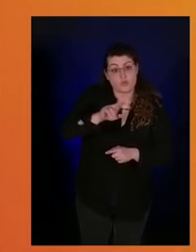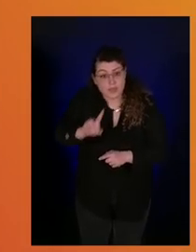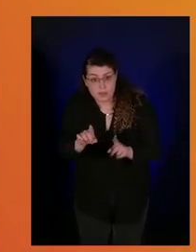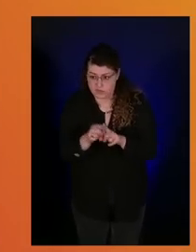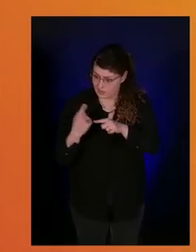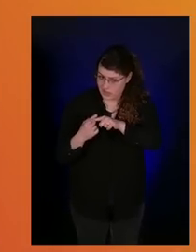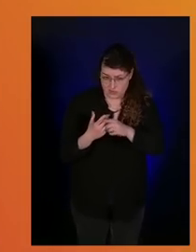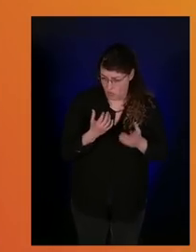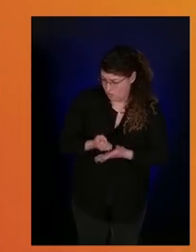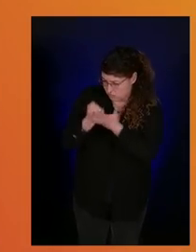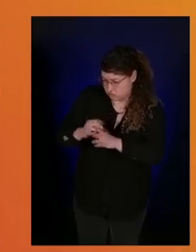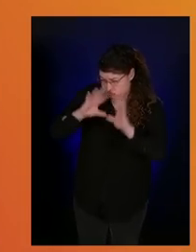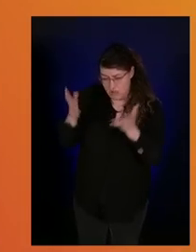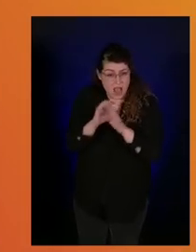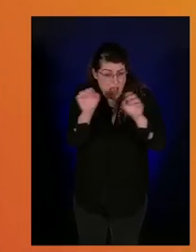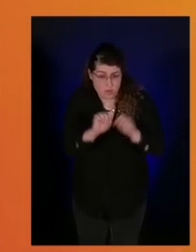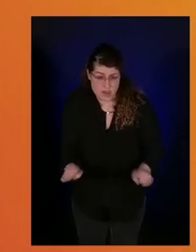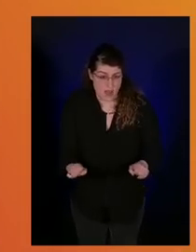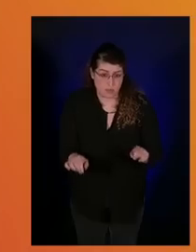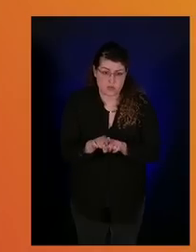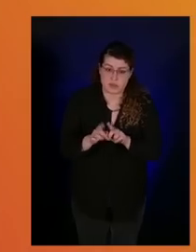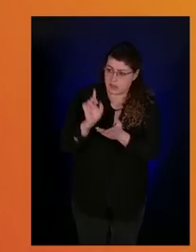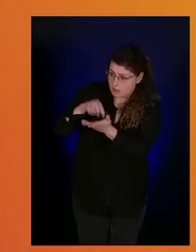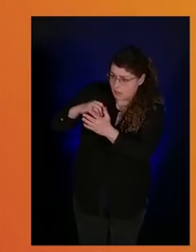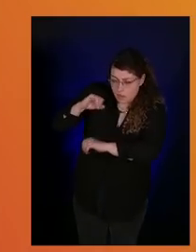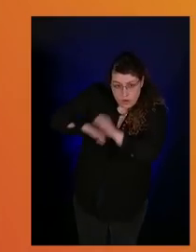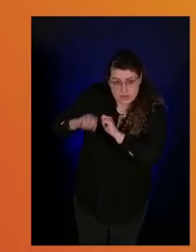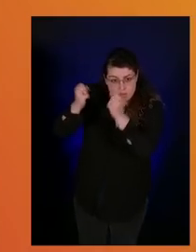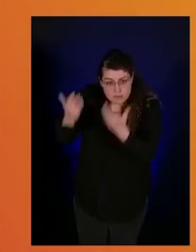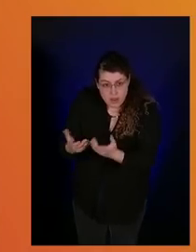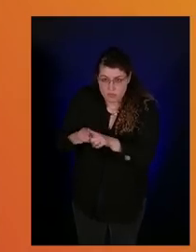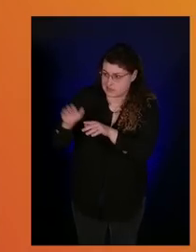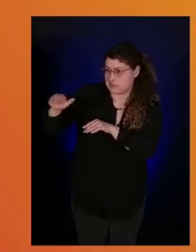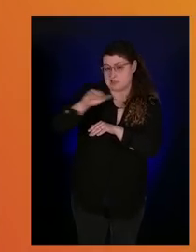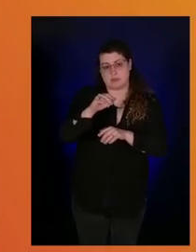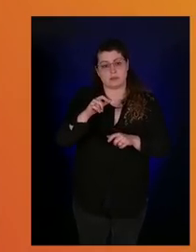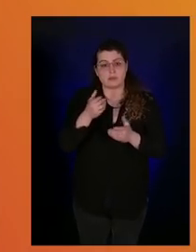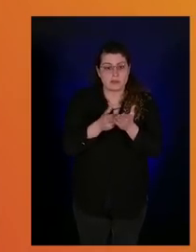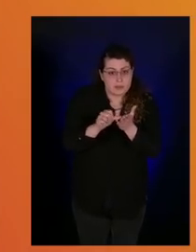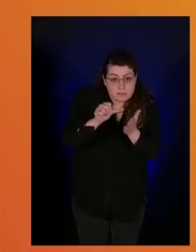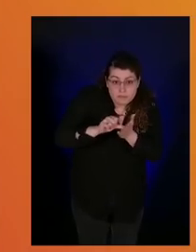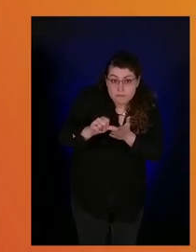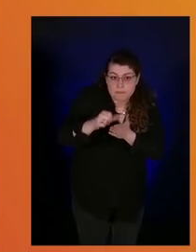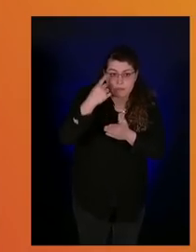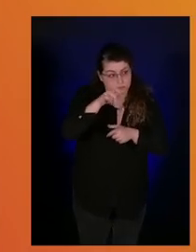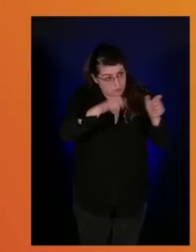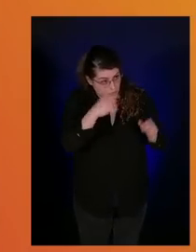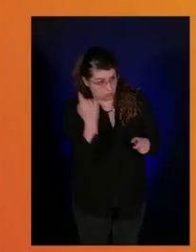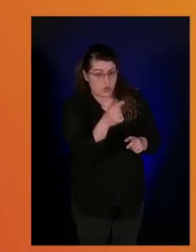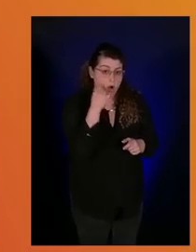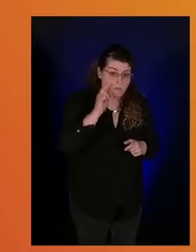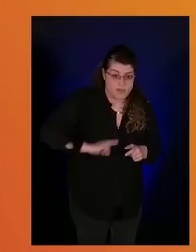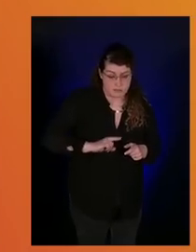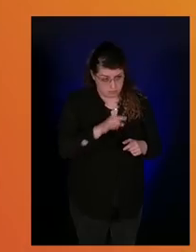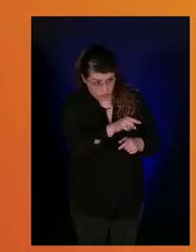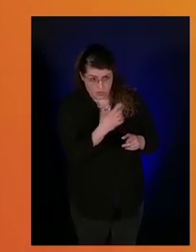ont été exceptionnels. Nous y avons tenu des agora et revendiqué l'indemnisation de toutes les travailleuses et tous les travailleurs privés d'emploi